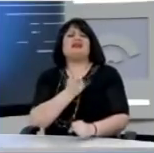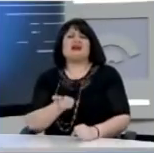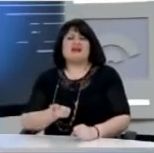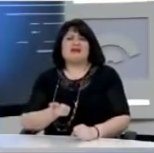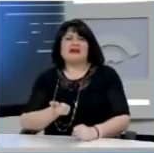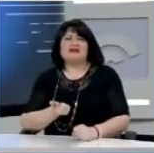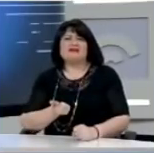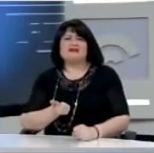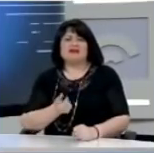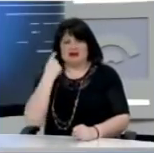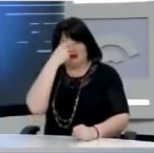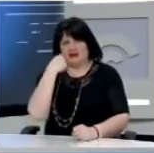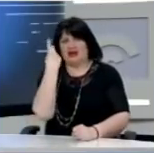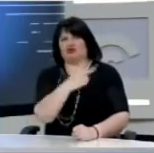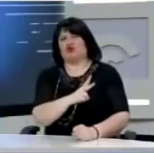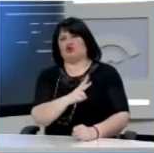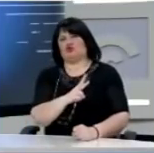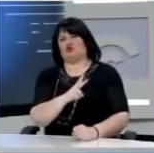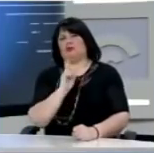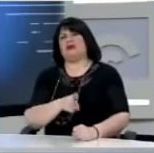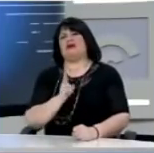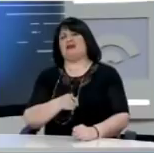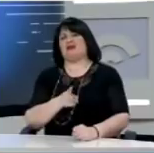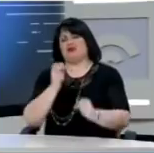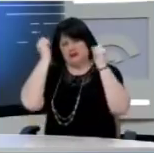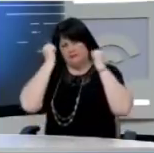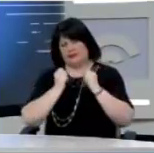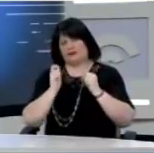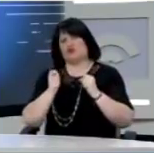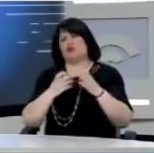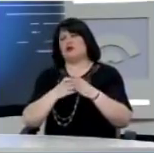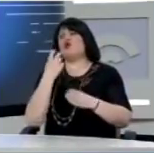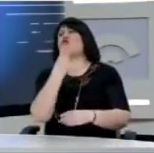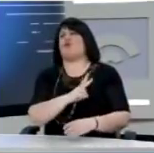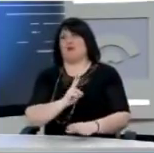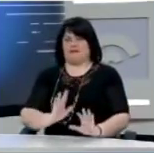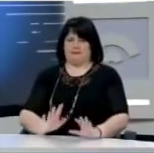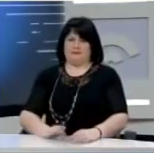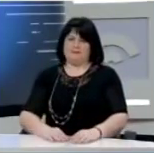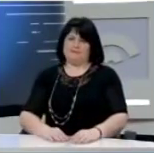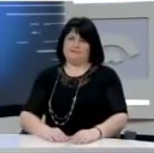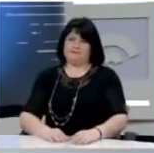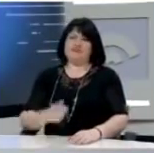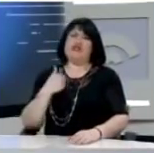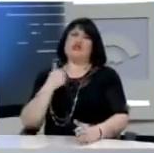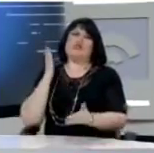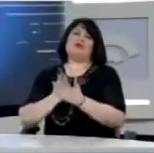να κάνετε τον εαυτό σας τοξικό και το κόμμα σας. Κύριε Μητσοτάκη, έκανα την